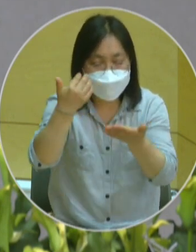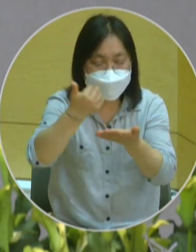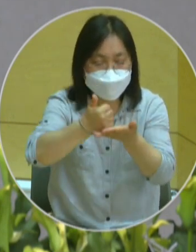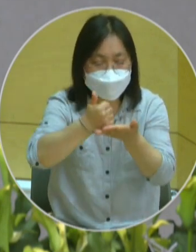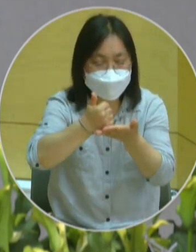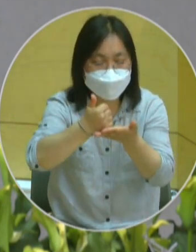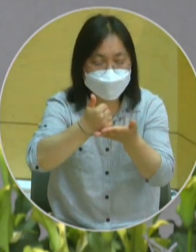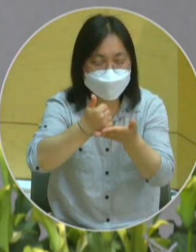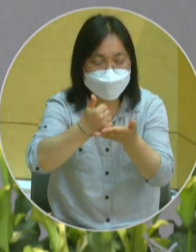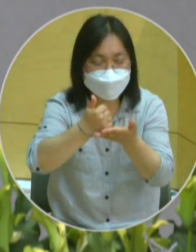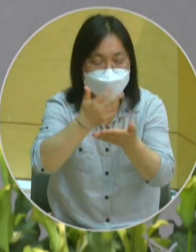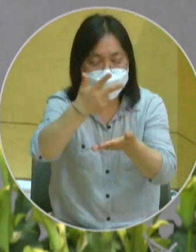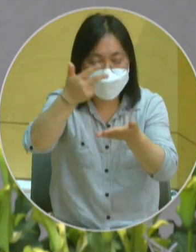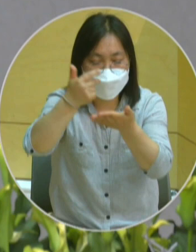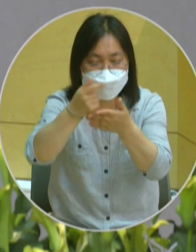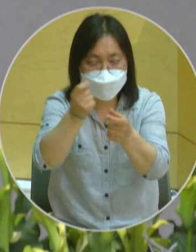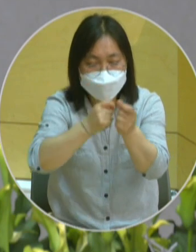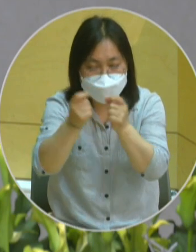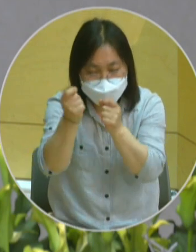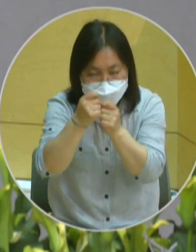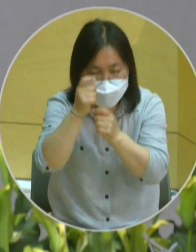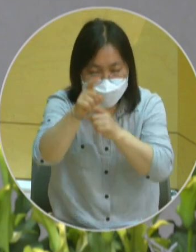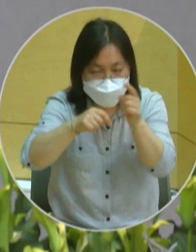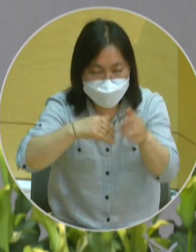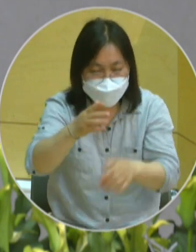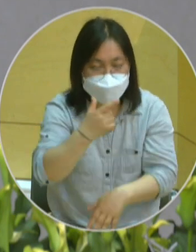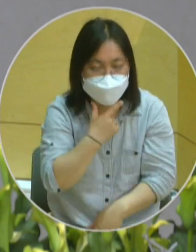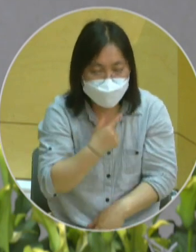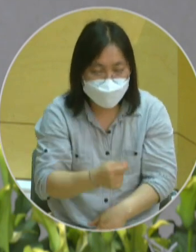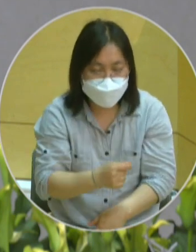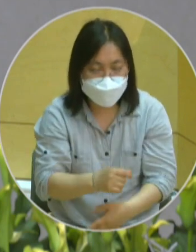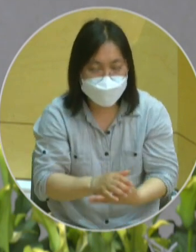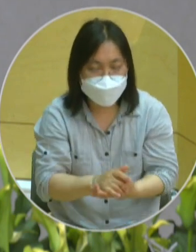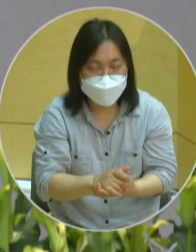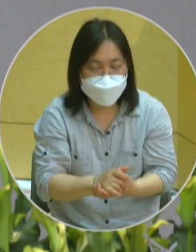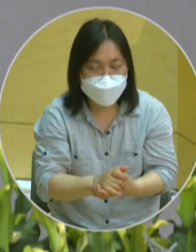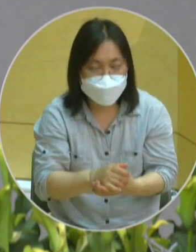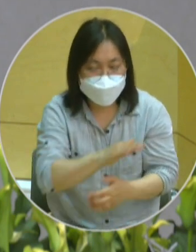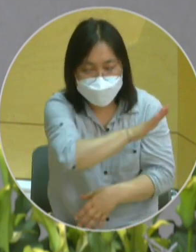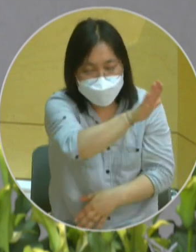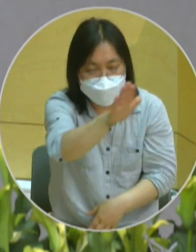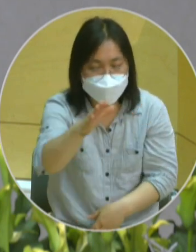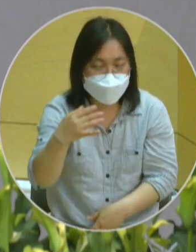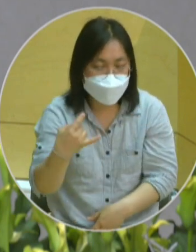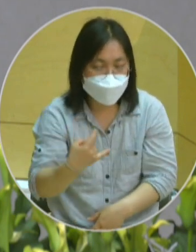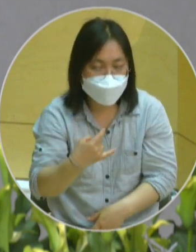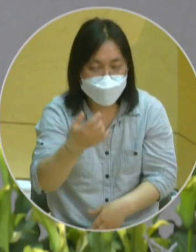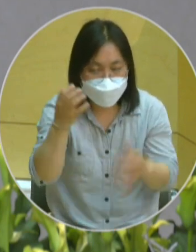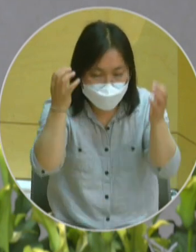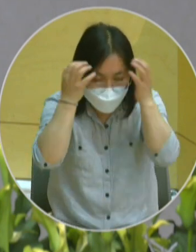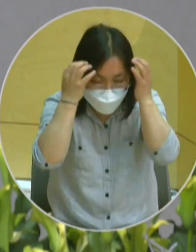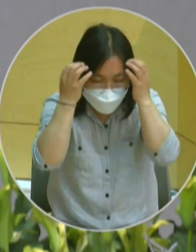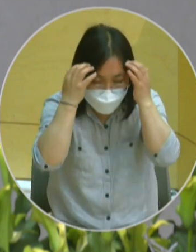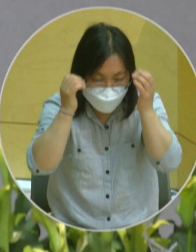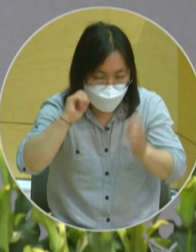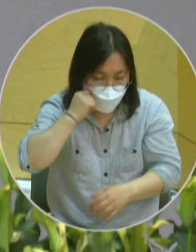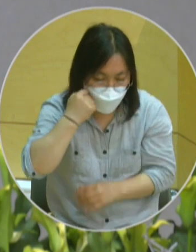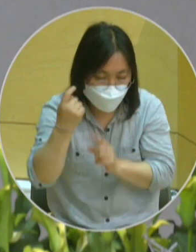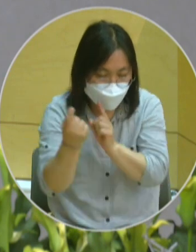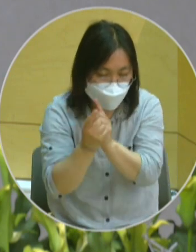하나님, 주님께 더 가까이 가기를 원합니다. 우리에게 고난과 어려움이 올